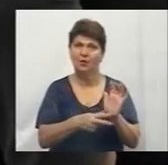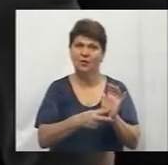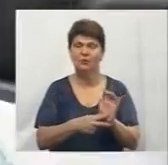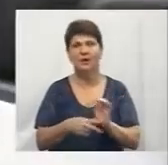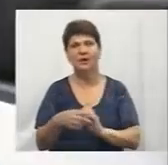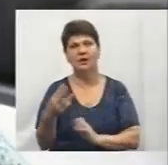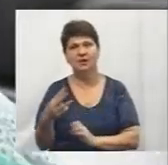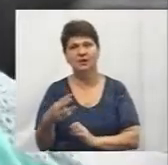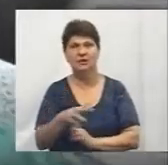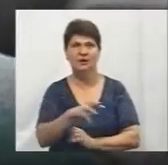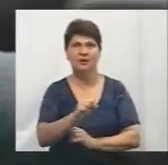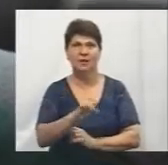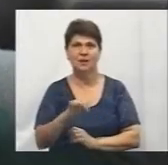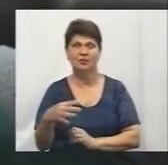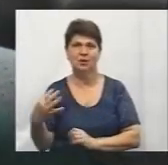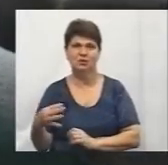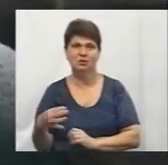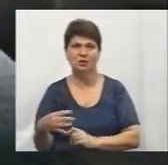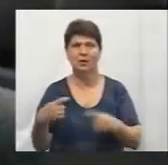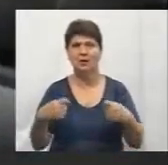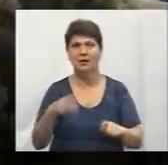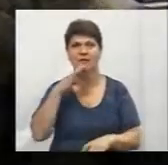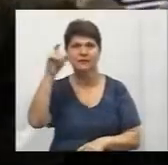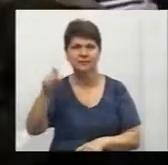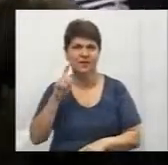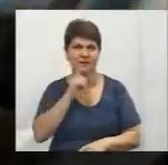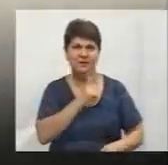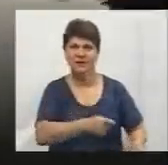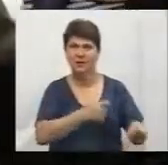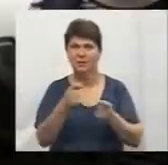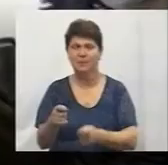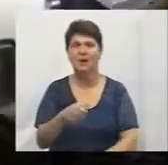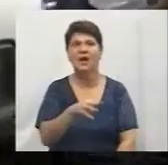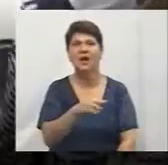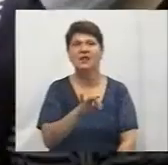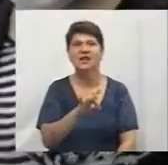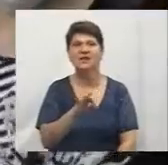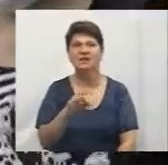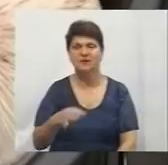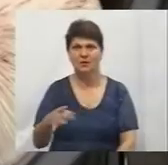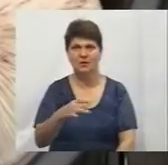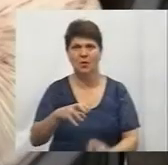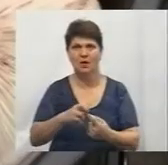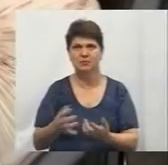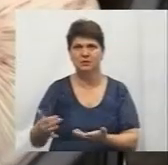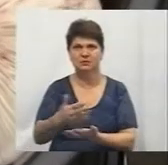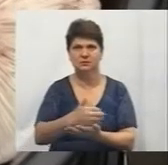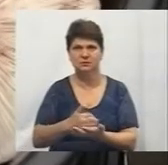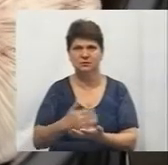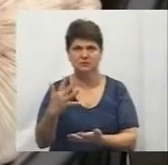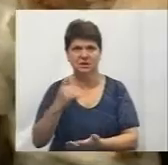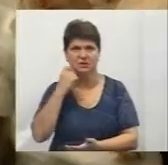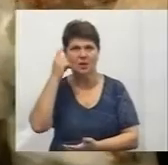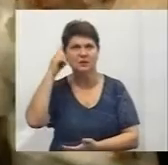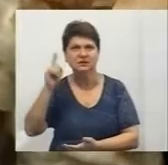маремушка 40. Продавчиня Олена Луценко каже, ці гриби до Вінниці привезла з Тиюрівського району. Додає, гриби збирає з 5 років.